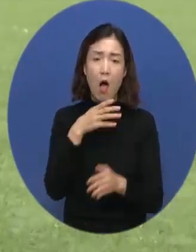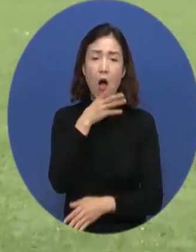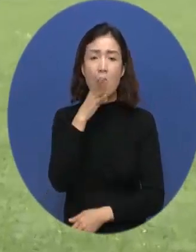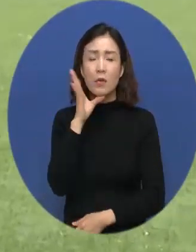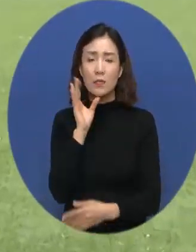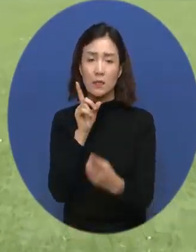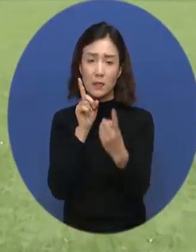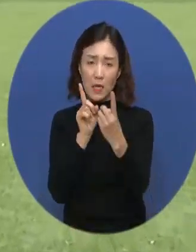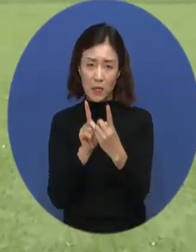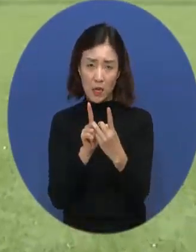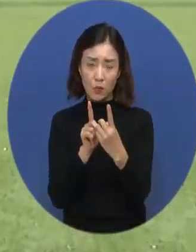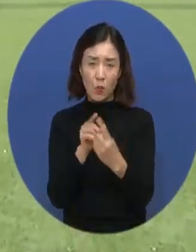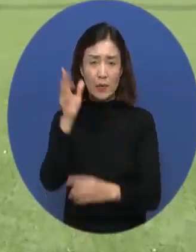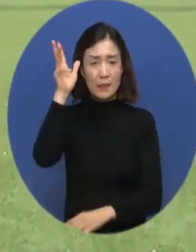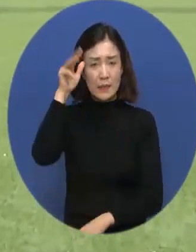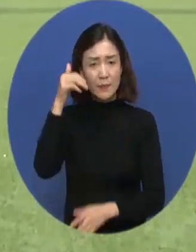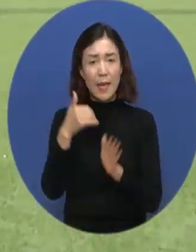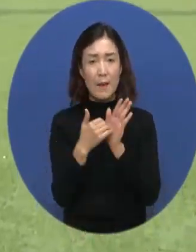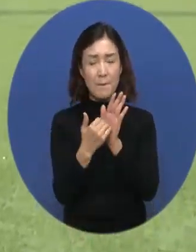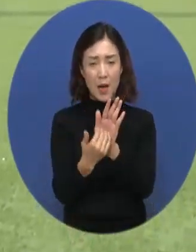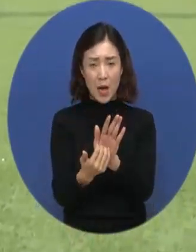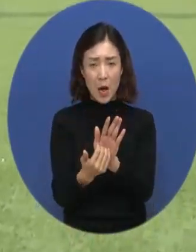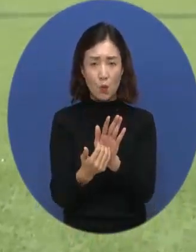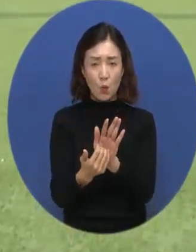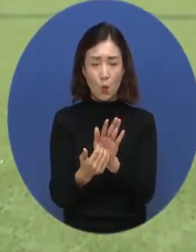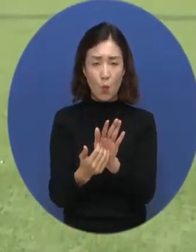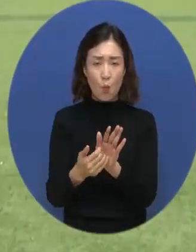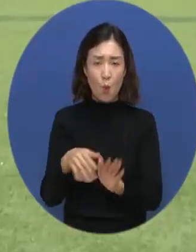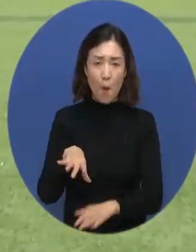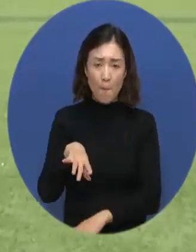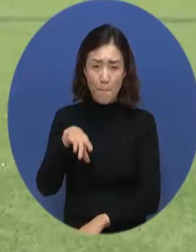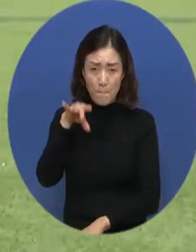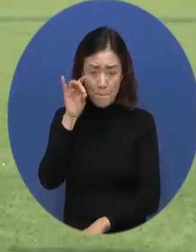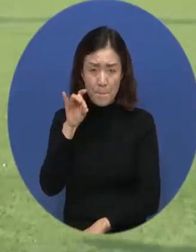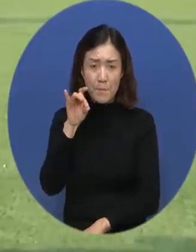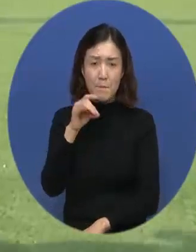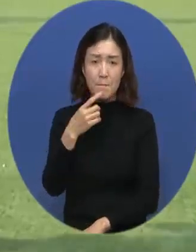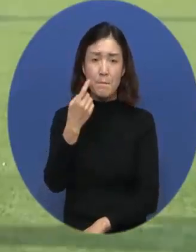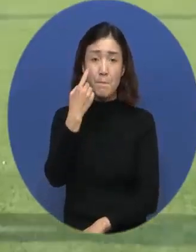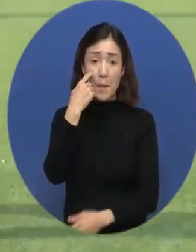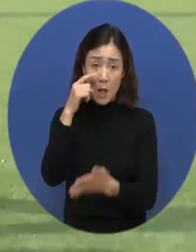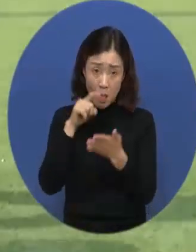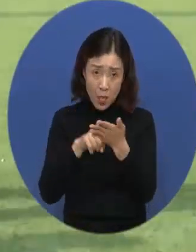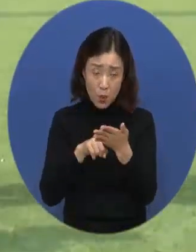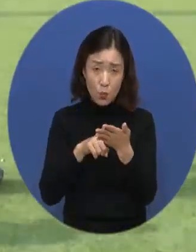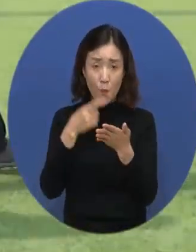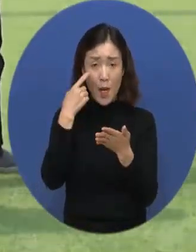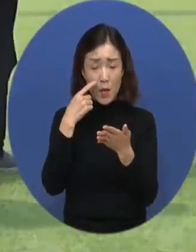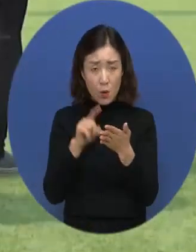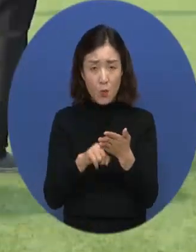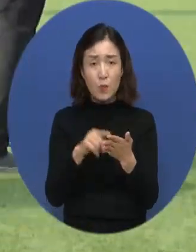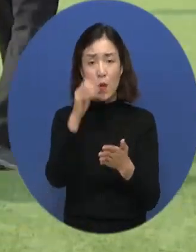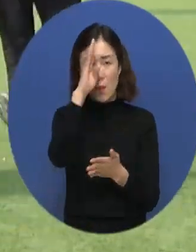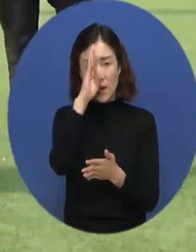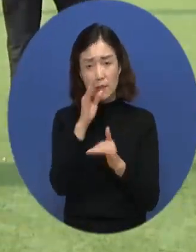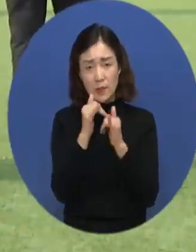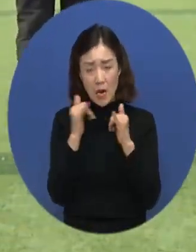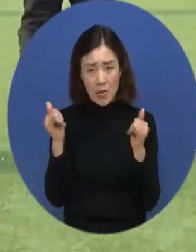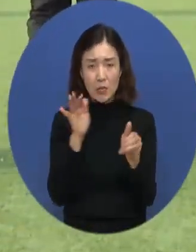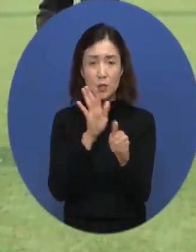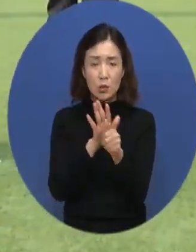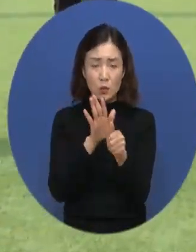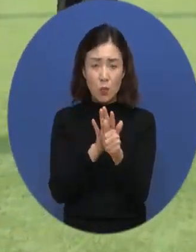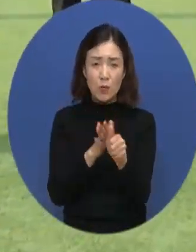어르신들을 대상으로 치매를 예방하고 조기 발견하고 또 발견된 환자분들을 또 지원을